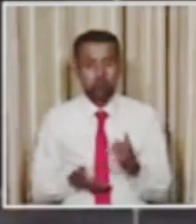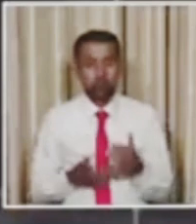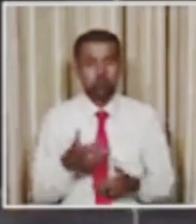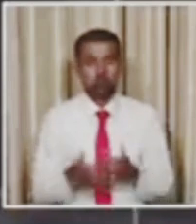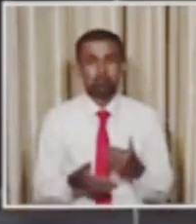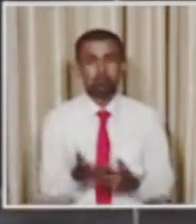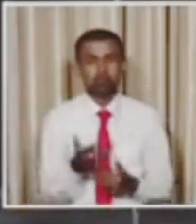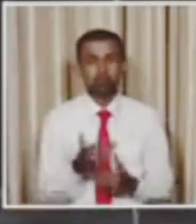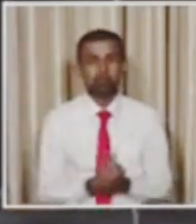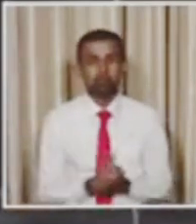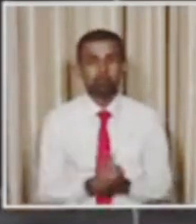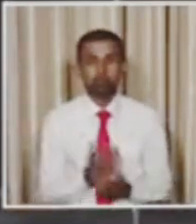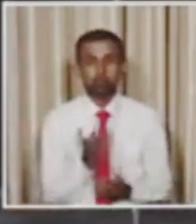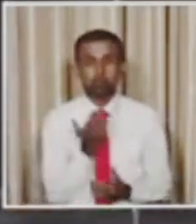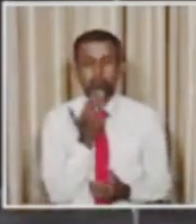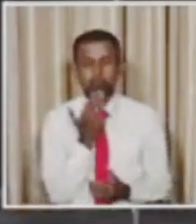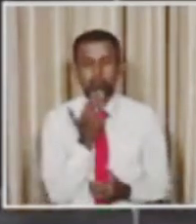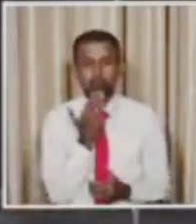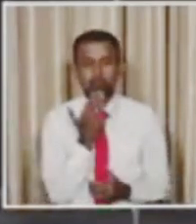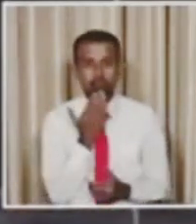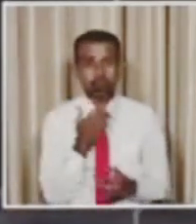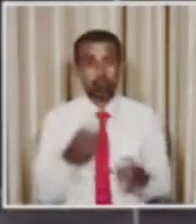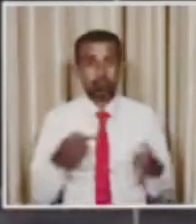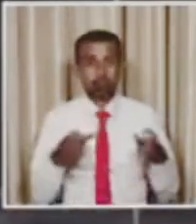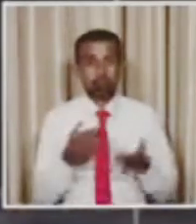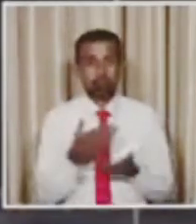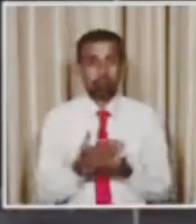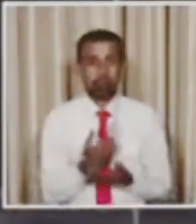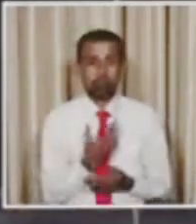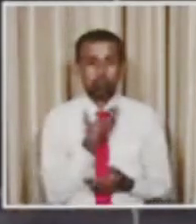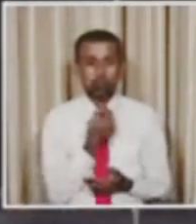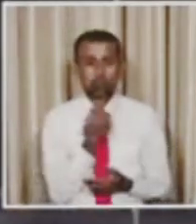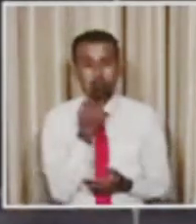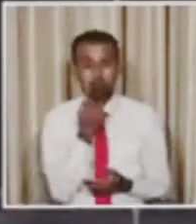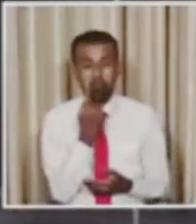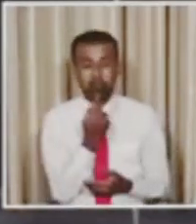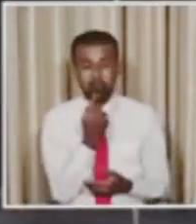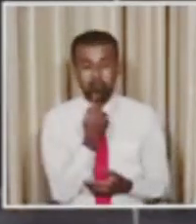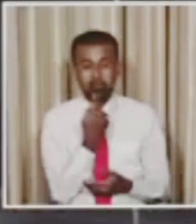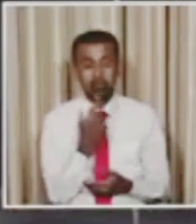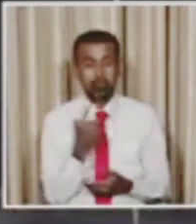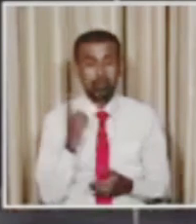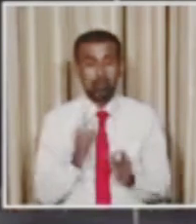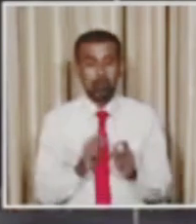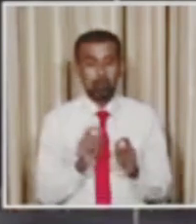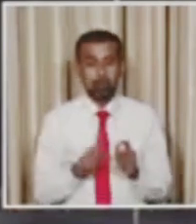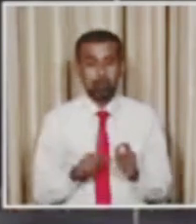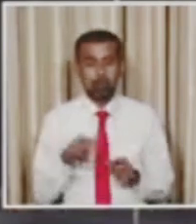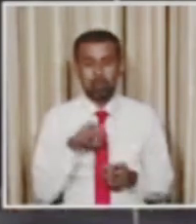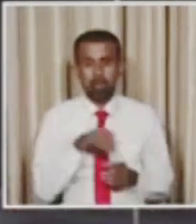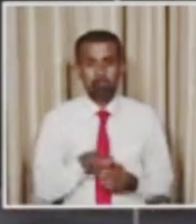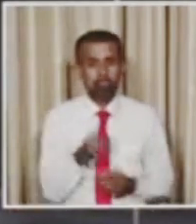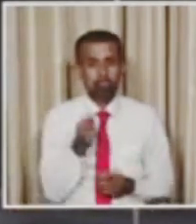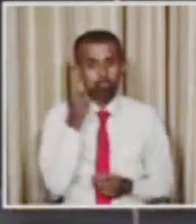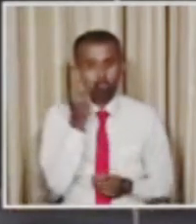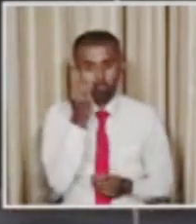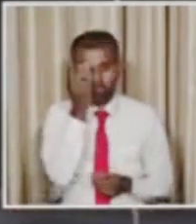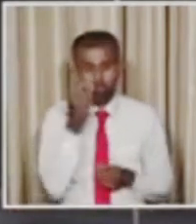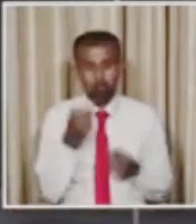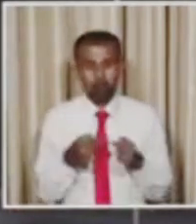කරන්නේ. ඇමරිකා එක්සත් ජනපදයේ සටන් විරාම ගැන කිමුළු කඳුළු හෙළන ගමන් ආරක්ෂක මණ්ඩලය ඇතුළේ එනවා යෝජනාව ඊශ්‍රායලයට